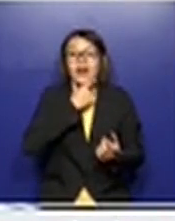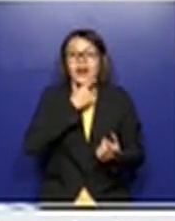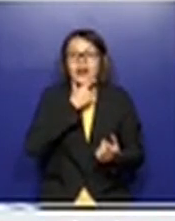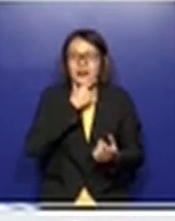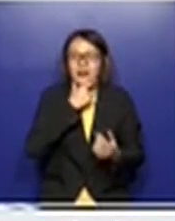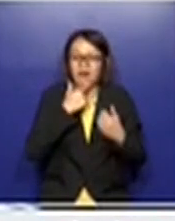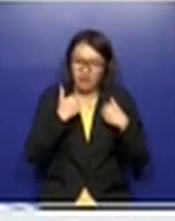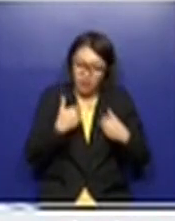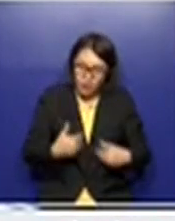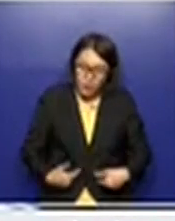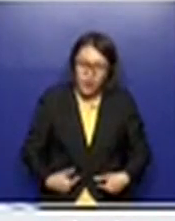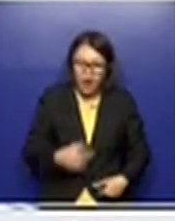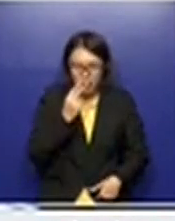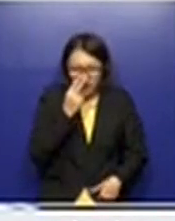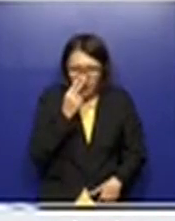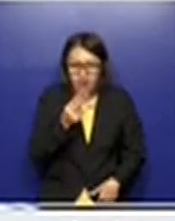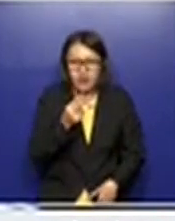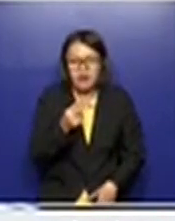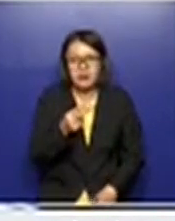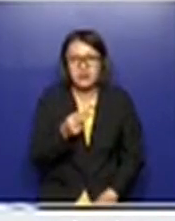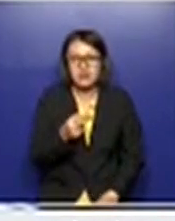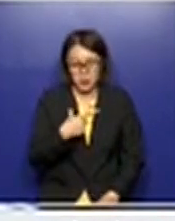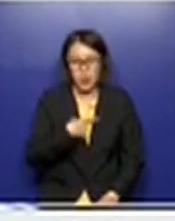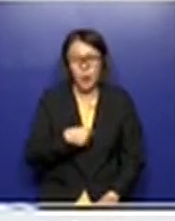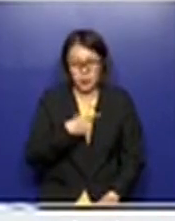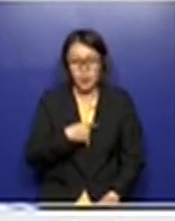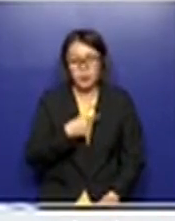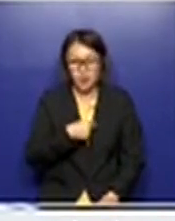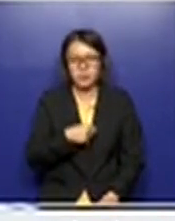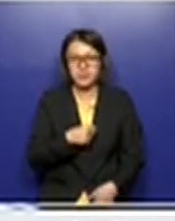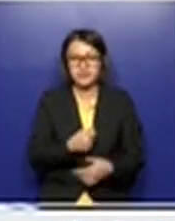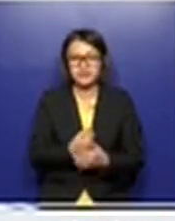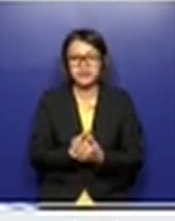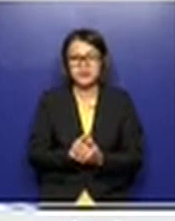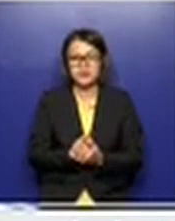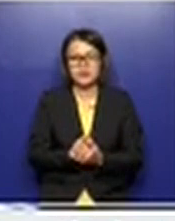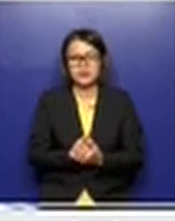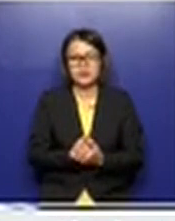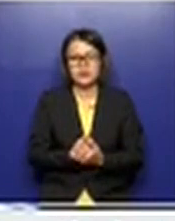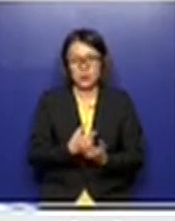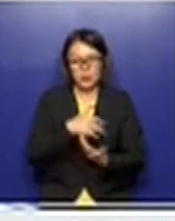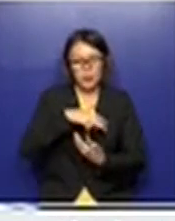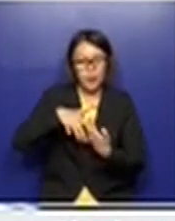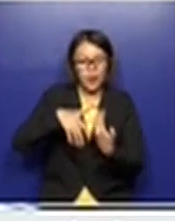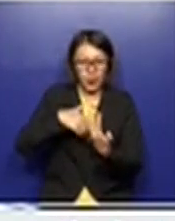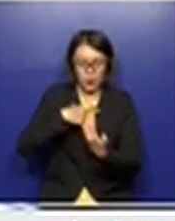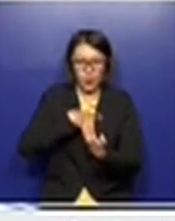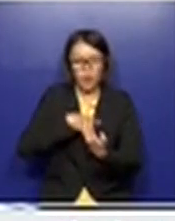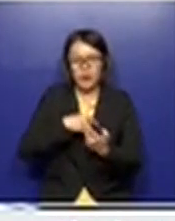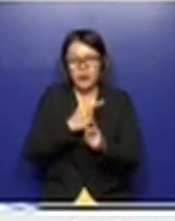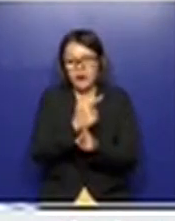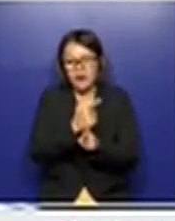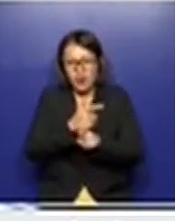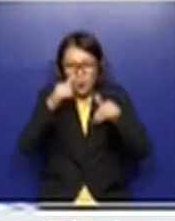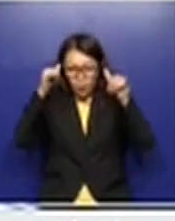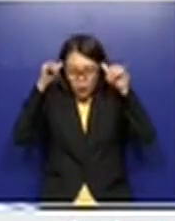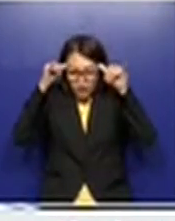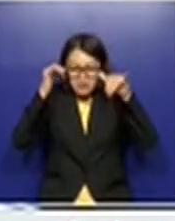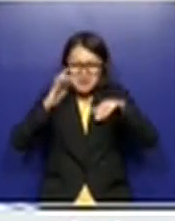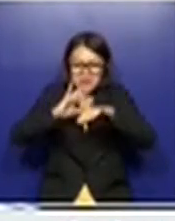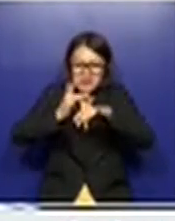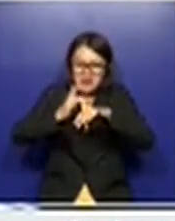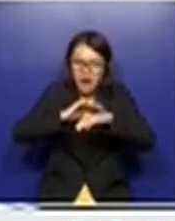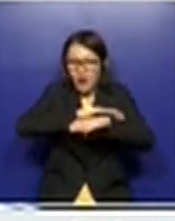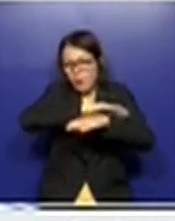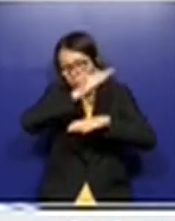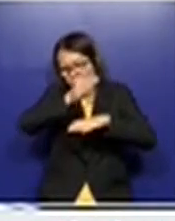นะครับซึ่งผมเนี่ยชื่นชมเรื่องทางด้านนิเวศวิทยาอยู่แล้วได้เห็นการเลี้ยงควายโดยธรรมชาติของพี่น้